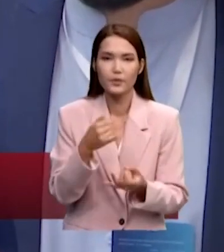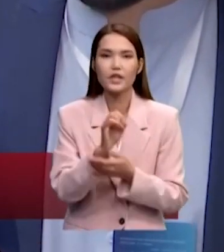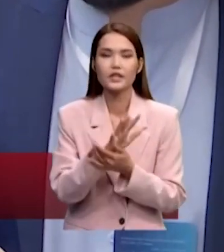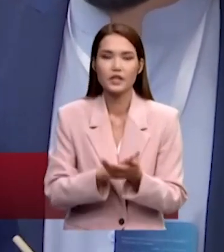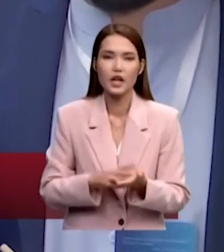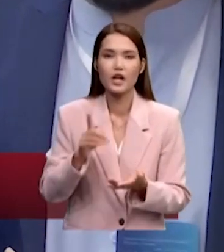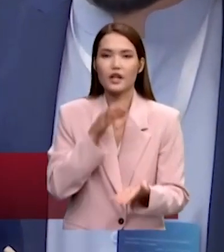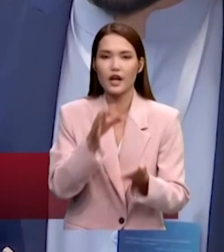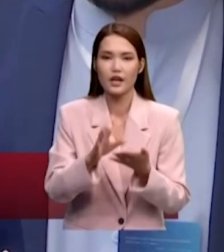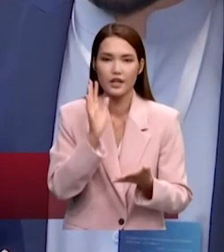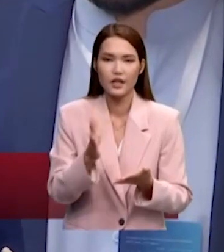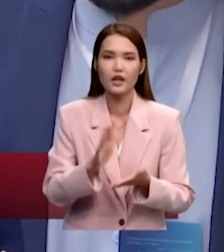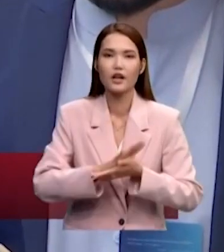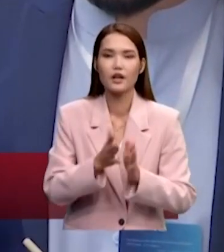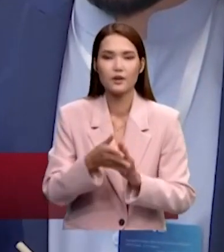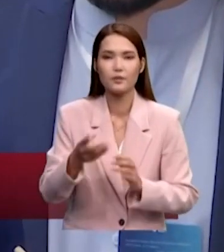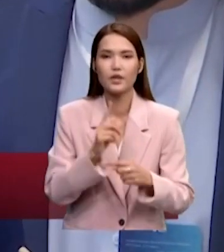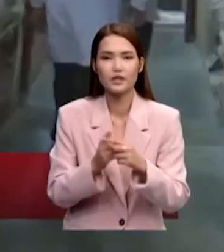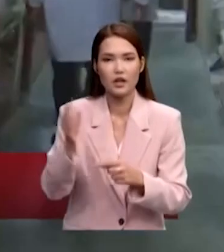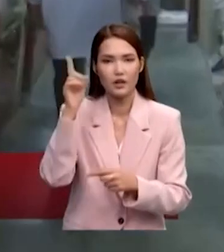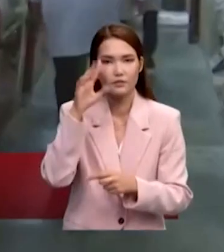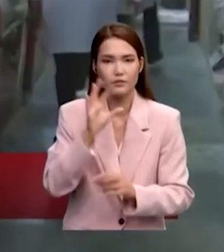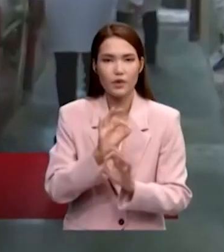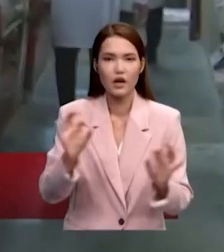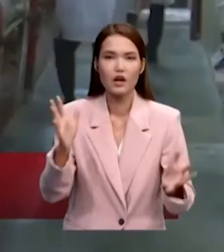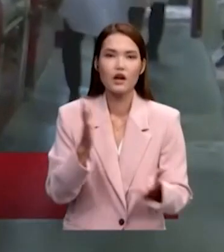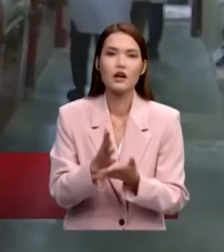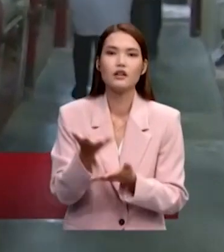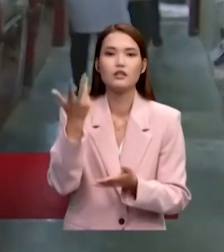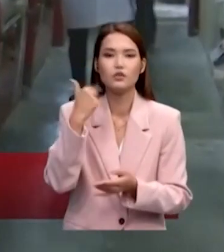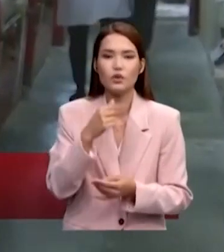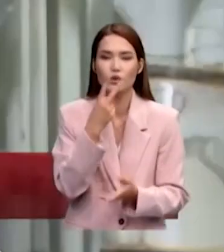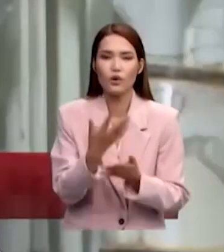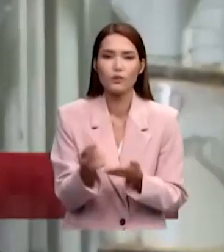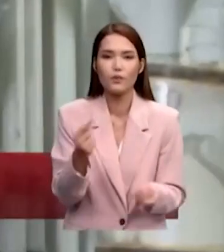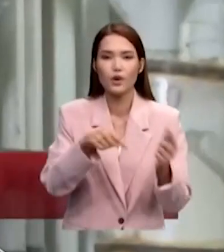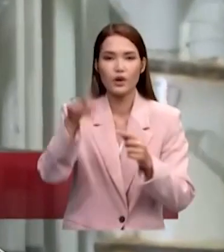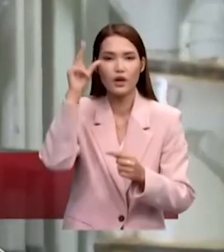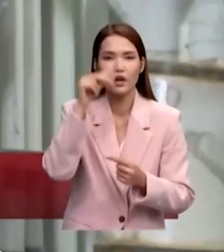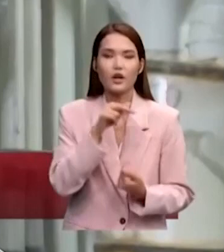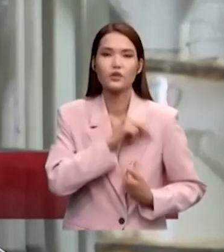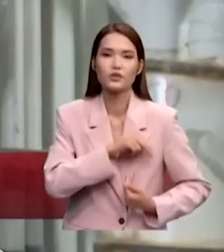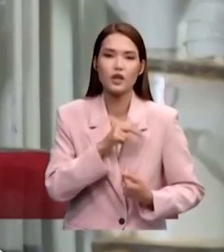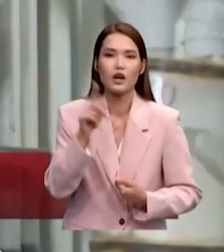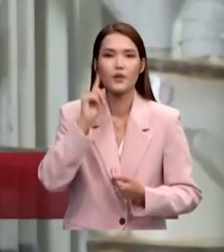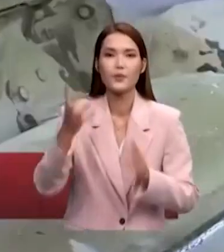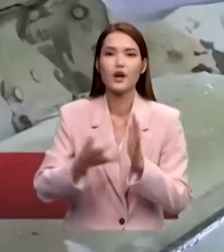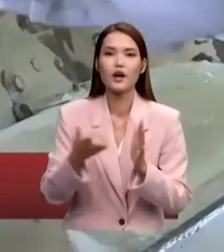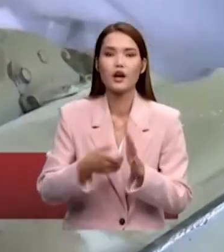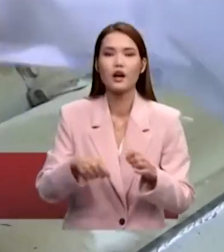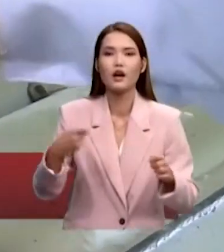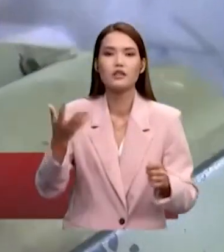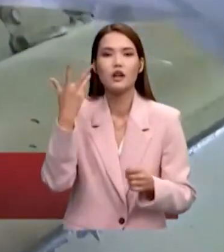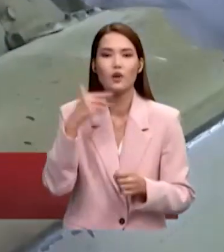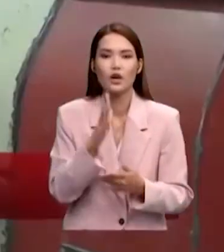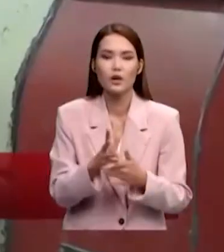этим. Взаимовыгода поможет увеличить товарообмен. Насколько взаимовыгодным окажется сотрудничество между двумя странами, еще неизвестно. Тем временем в стране с